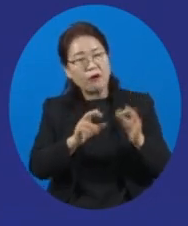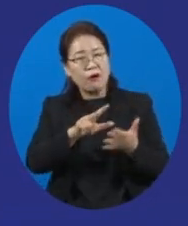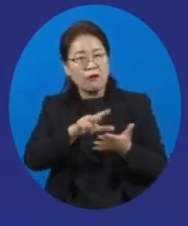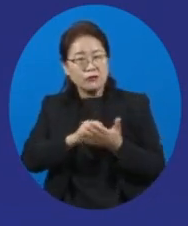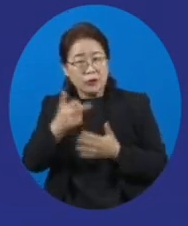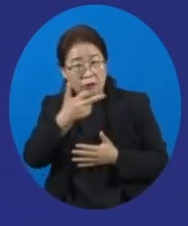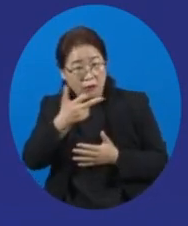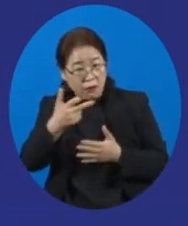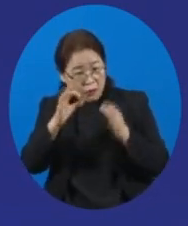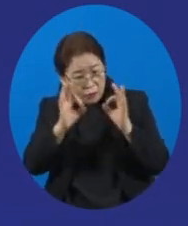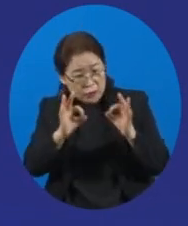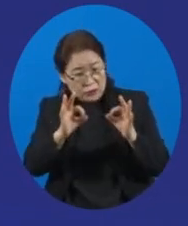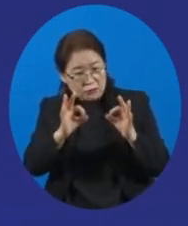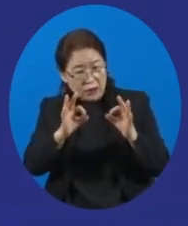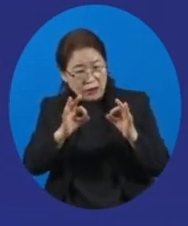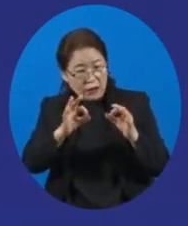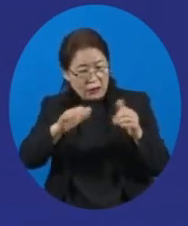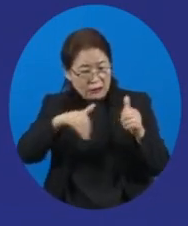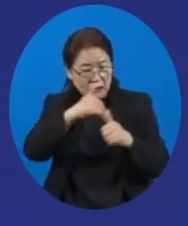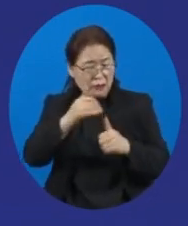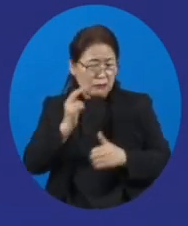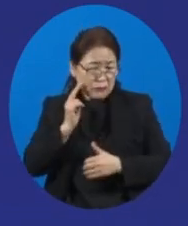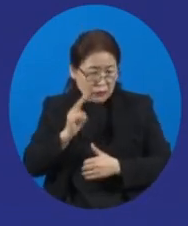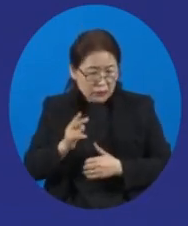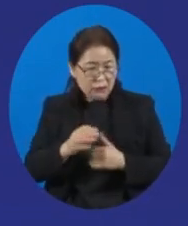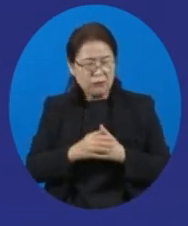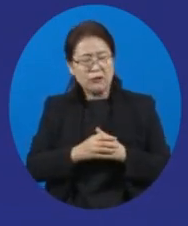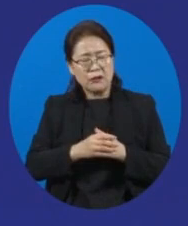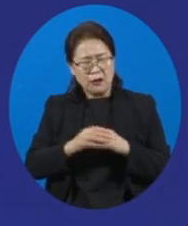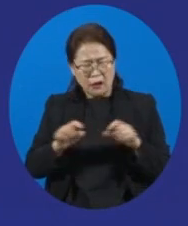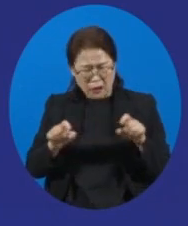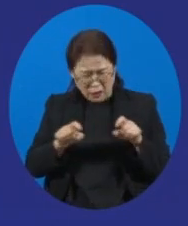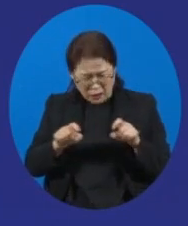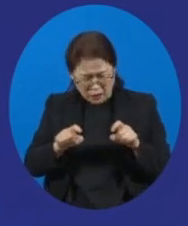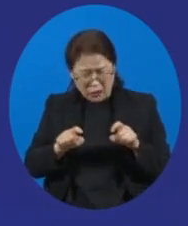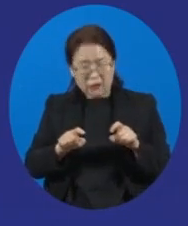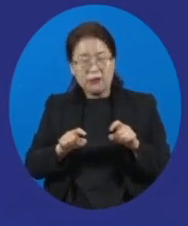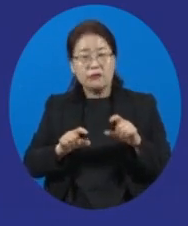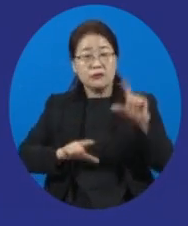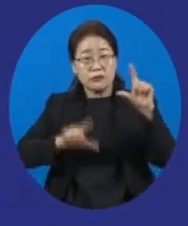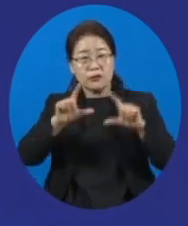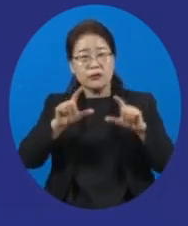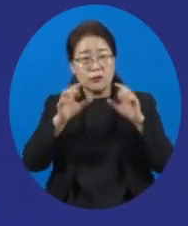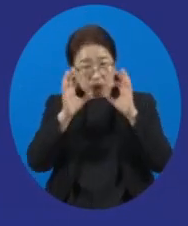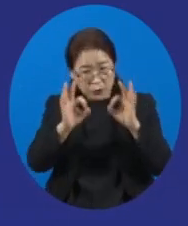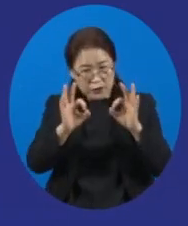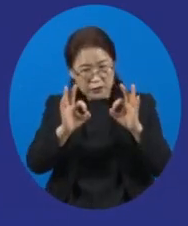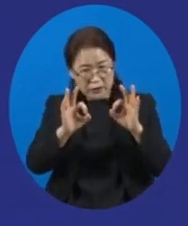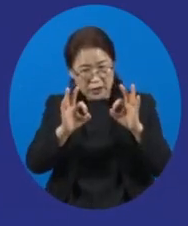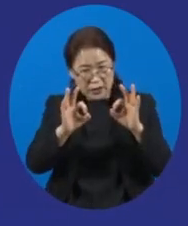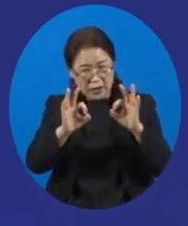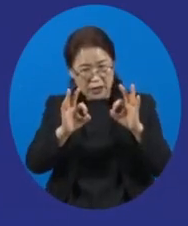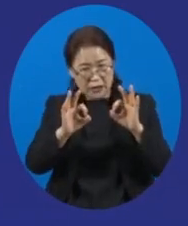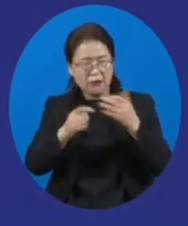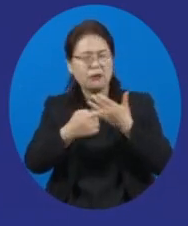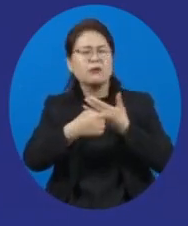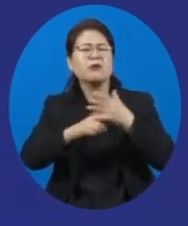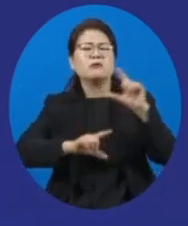커 보이고 상황이 심각하니까 내가 두려워 떠는 것처럼 보이지만 그건 표면적인